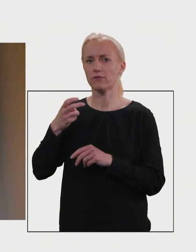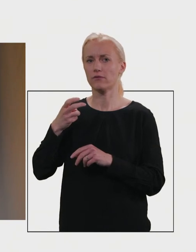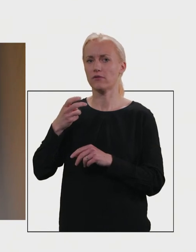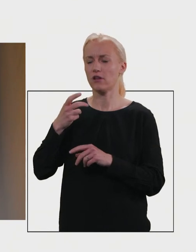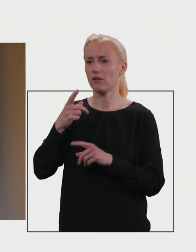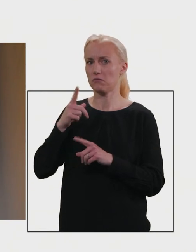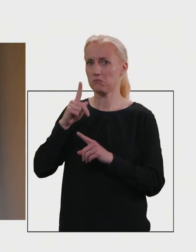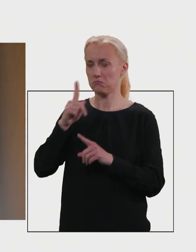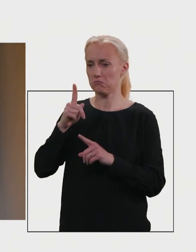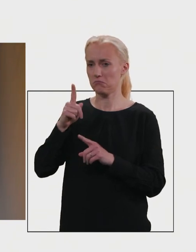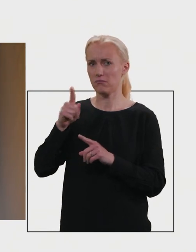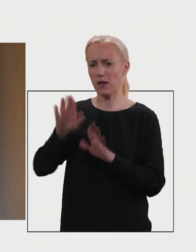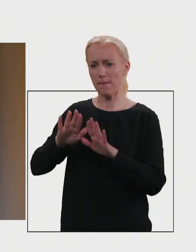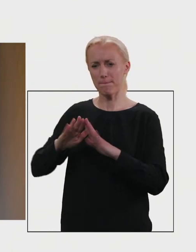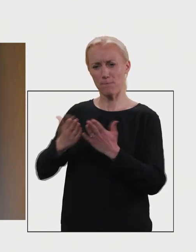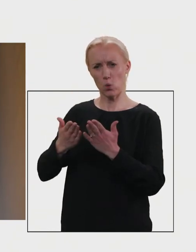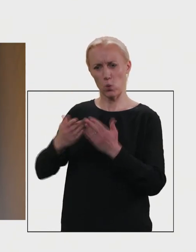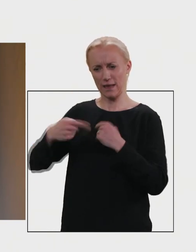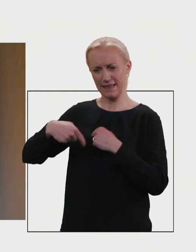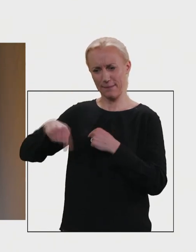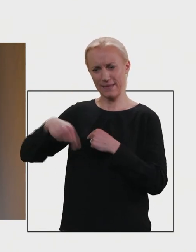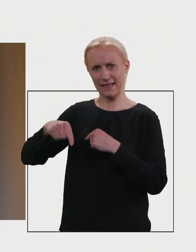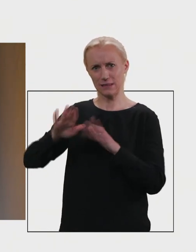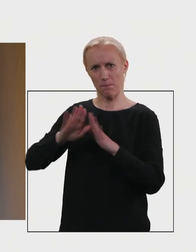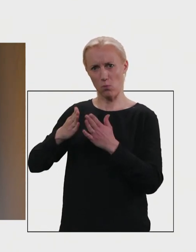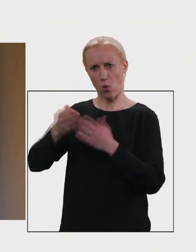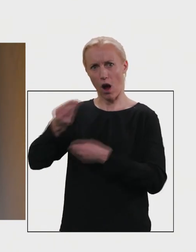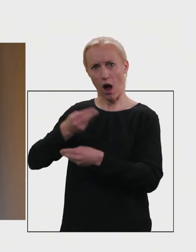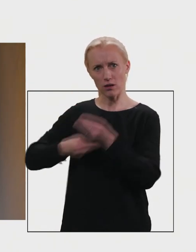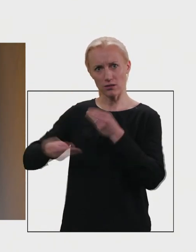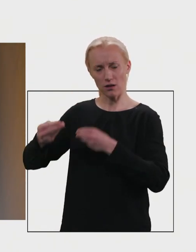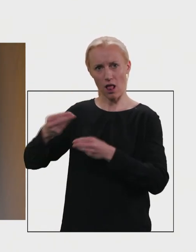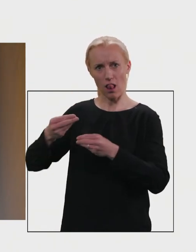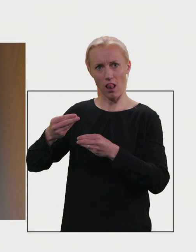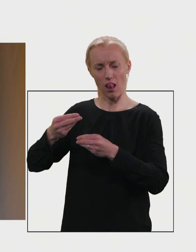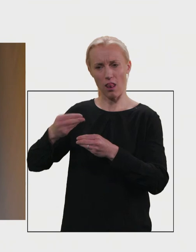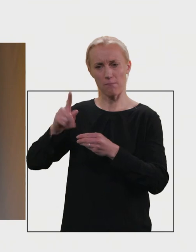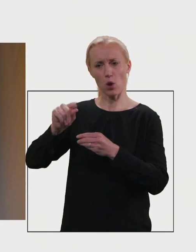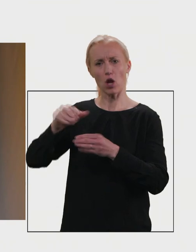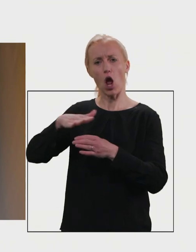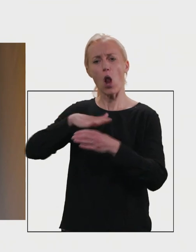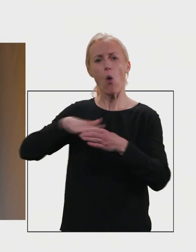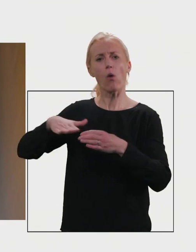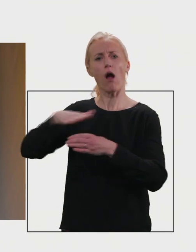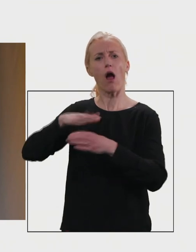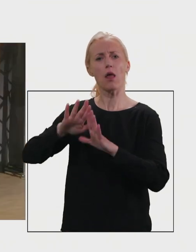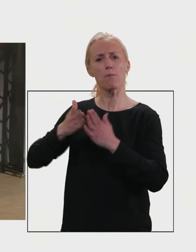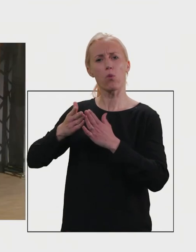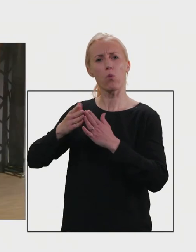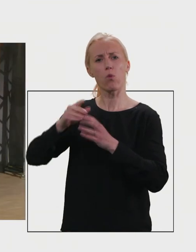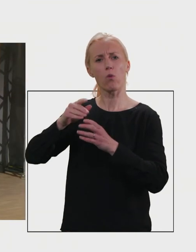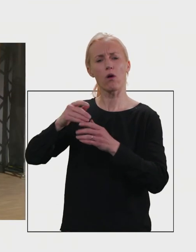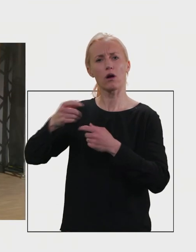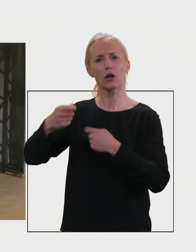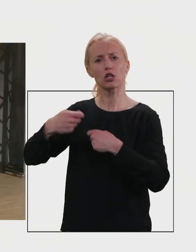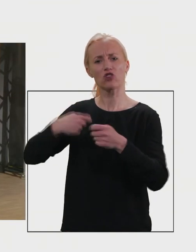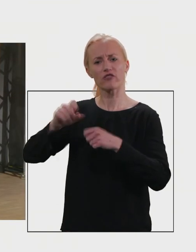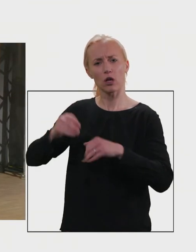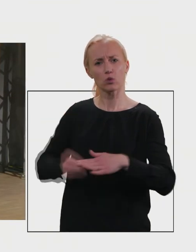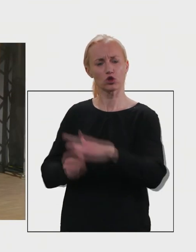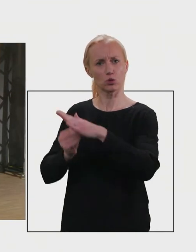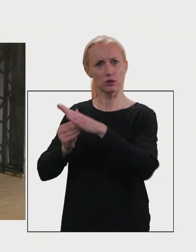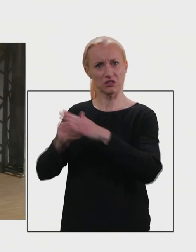Wird es denn das Buch auch demnächst im Buchhandel geben, damit lokale Buchläden unterstützt werden können? Aha. Weiß es einer von euch